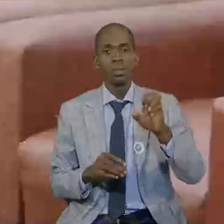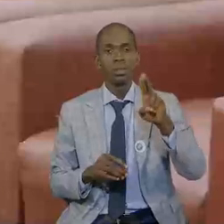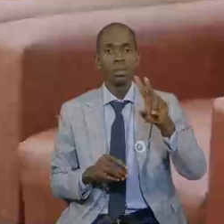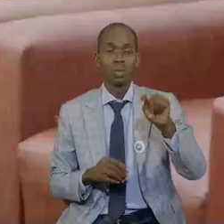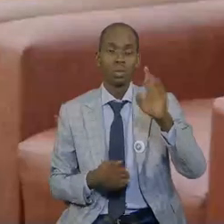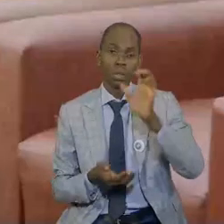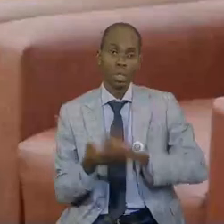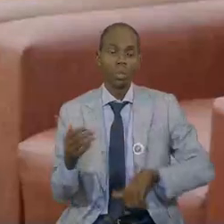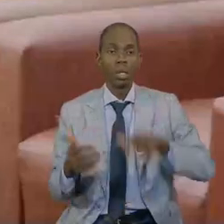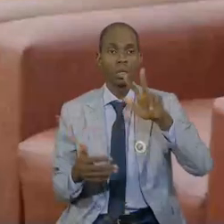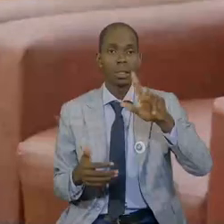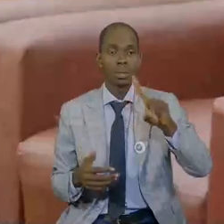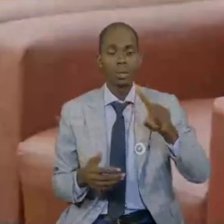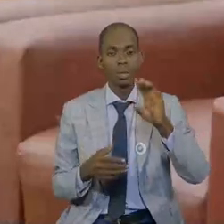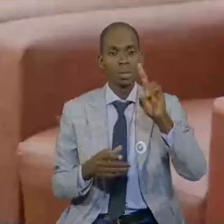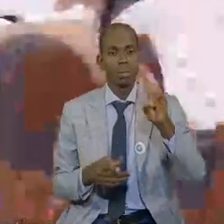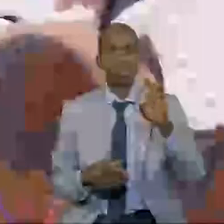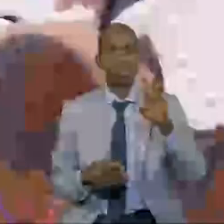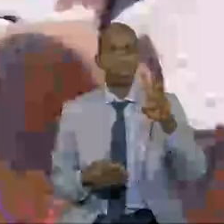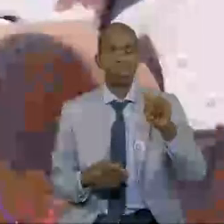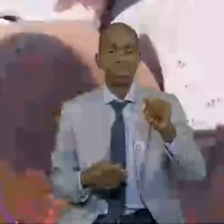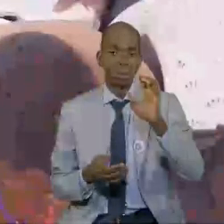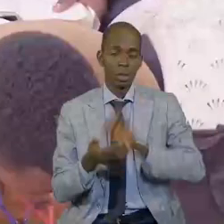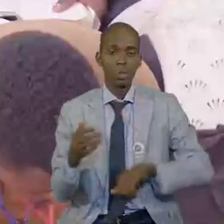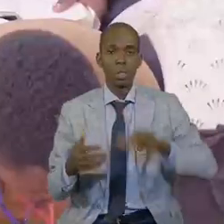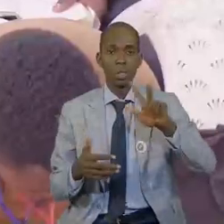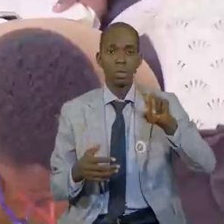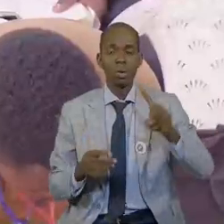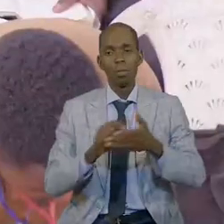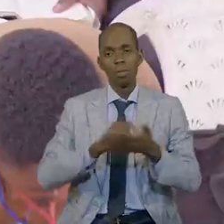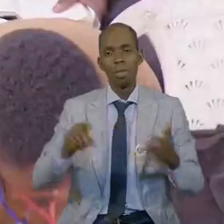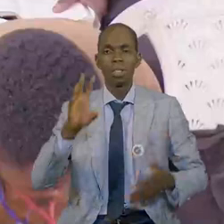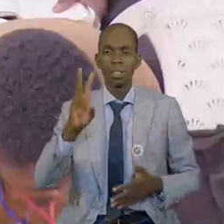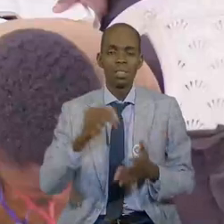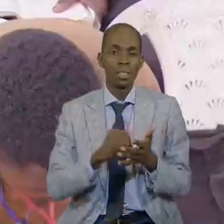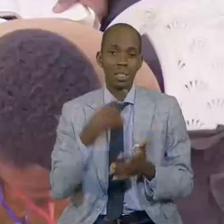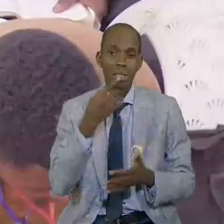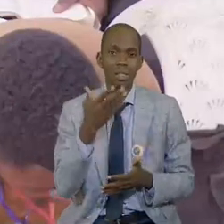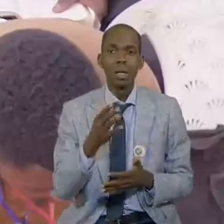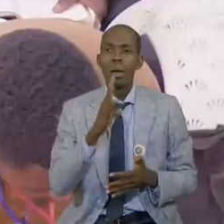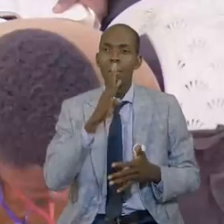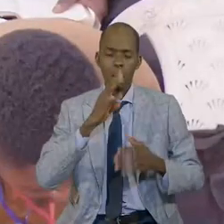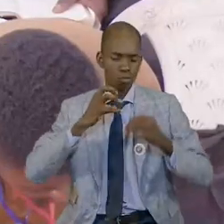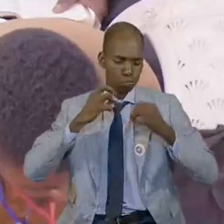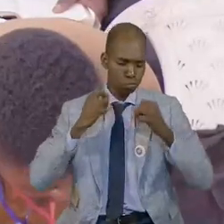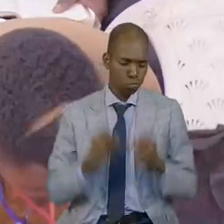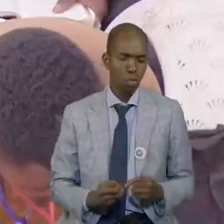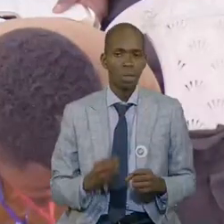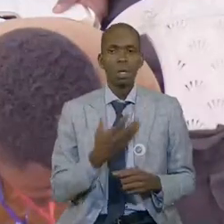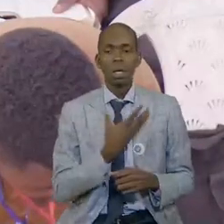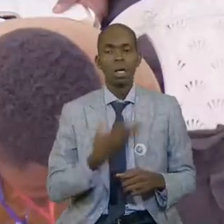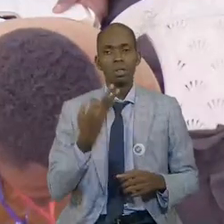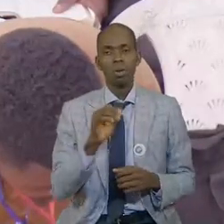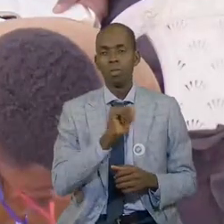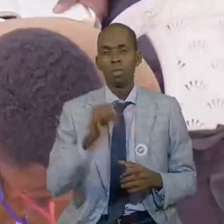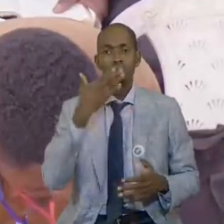31. Deutéronome chapter 31, verse 6. Deutéronome 31, verset 6. Be strong and of a good courage. Et